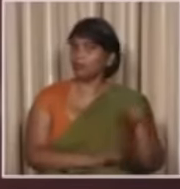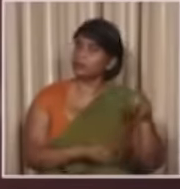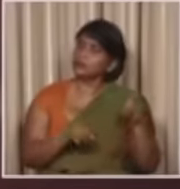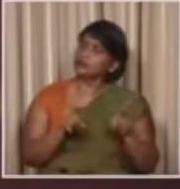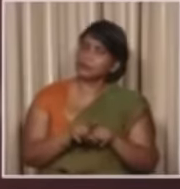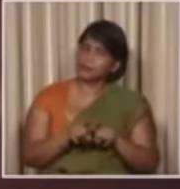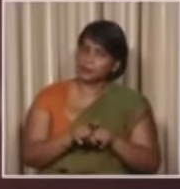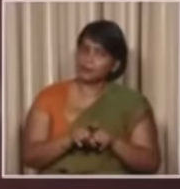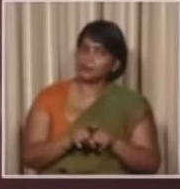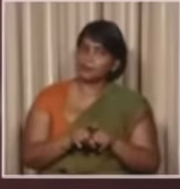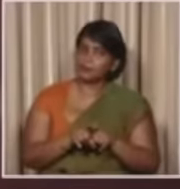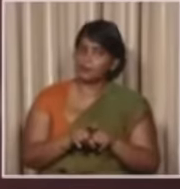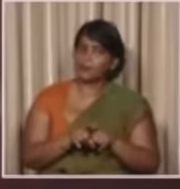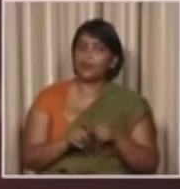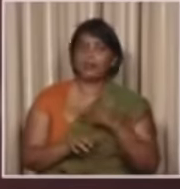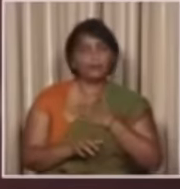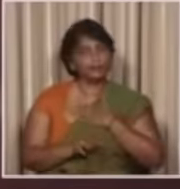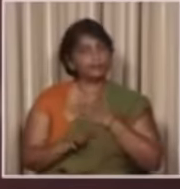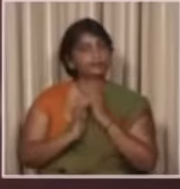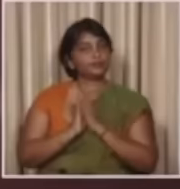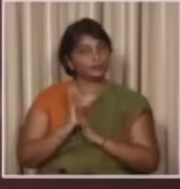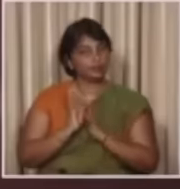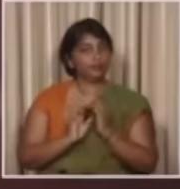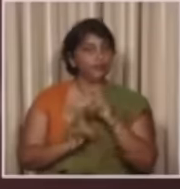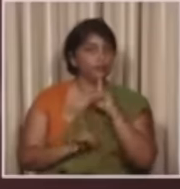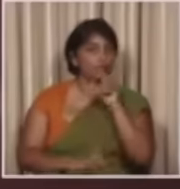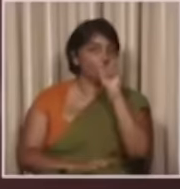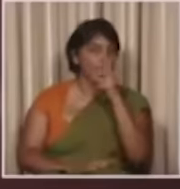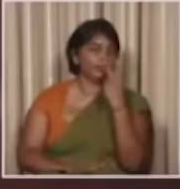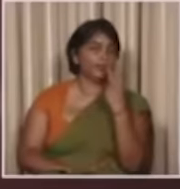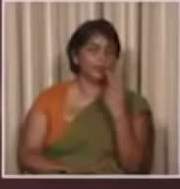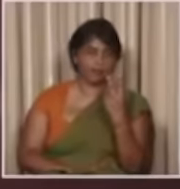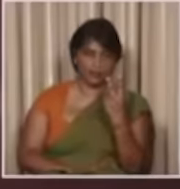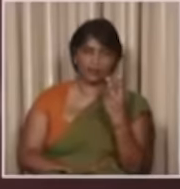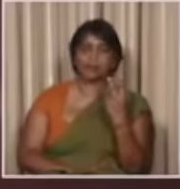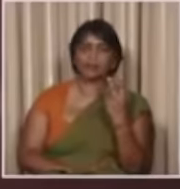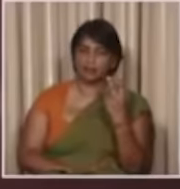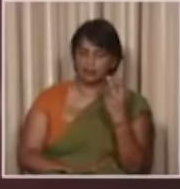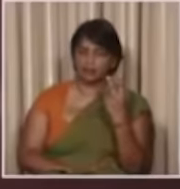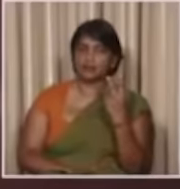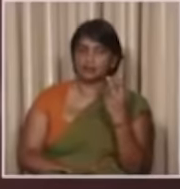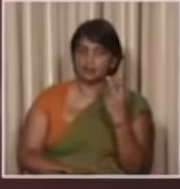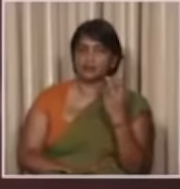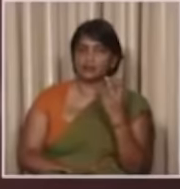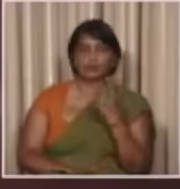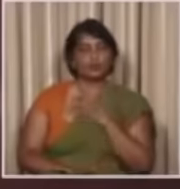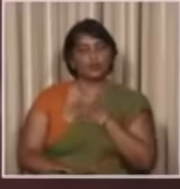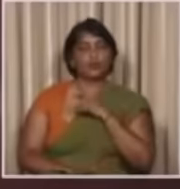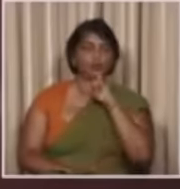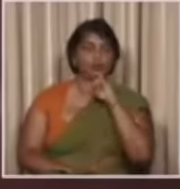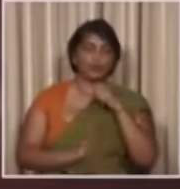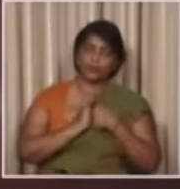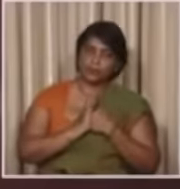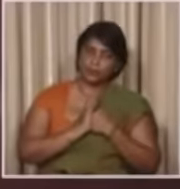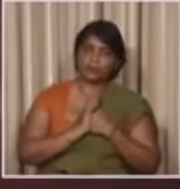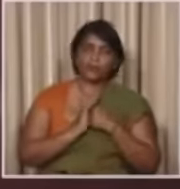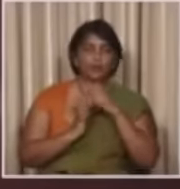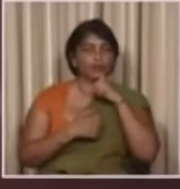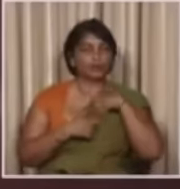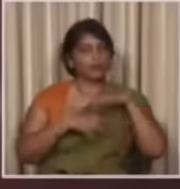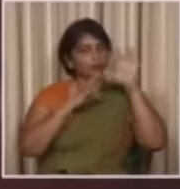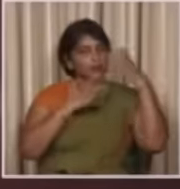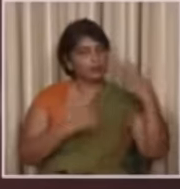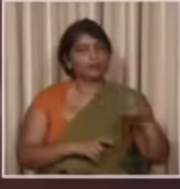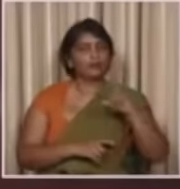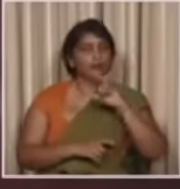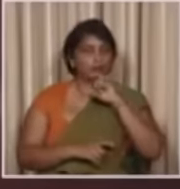වගේම මගේ මන්ත්‍රීවරු ප්‍රසාද මොකද කිව්වේ දෙන්නේ කියලා. එතුමාගේ පක්ෂේ නම් දෙන්නේ. අපි උසාවියට ගරු කරලා උසාවියට කරුණ ඉදිරිපත් කළා.